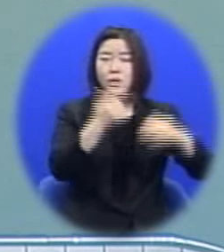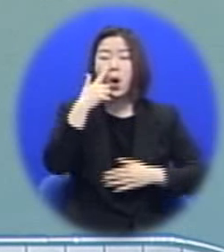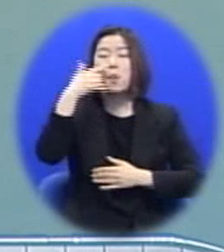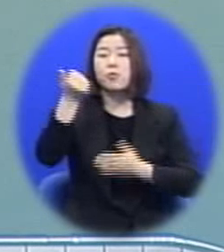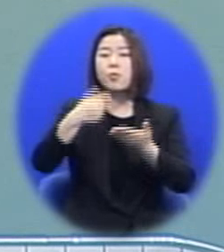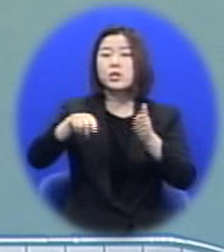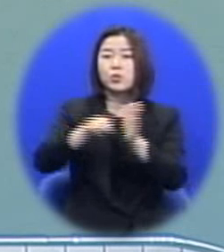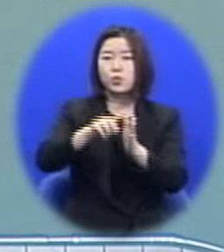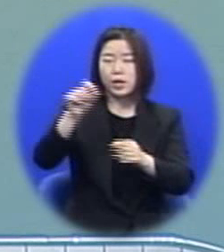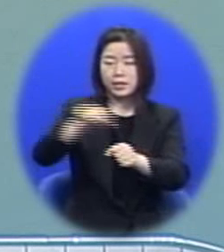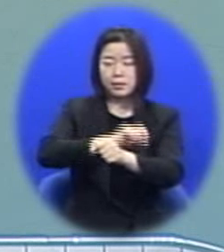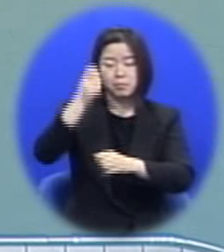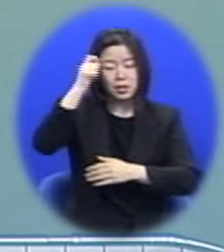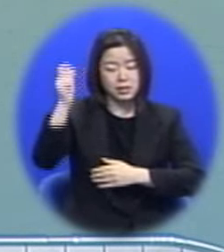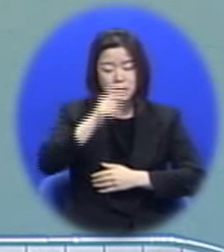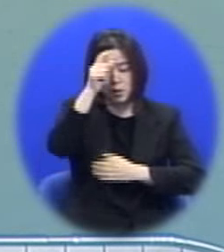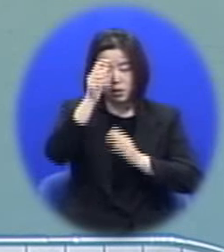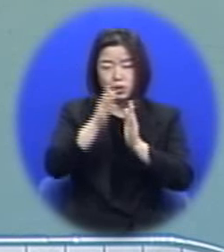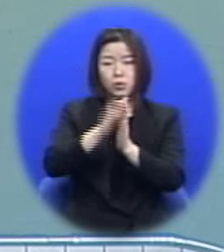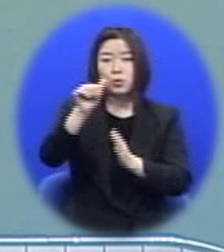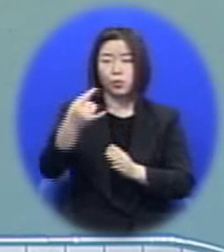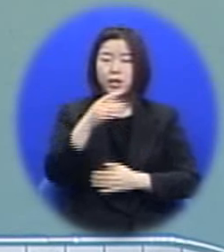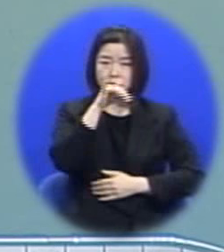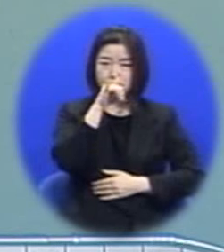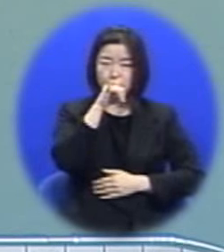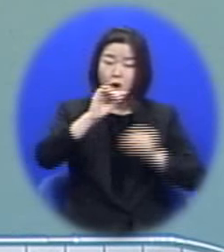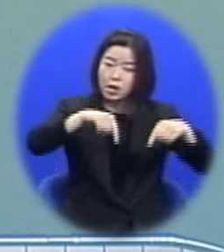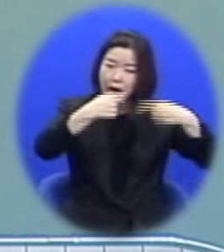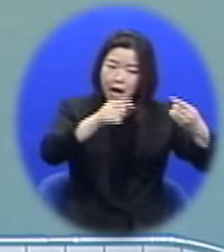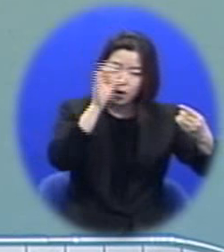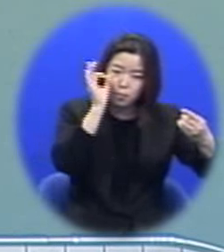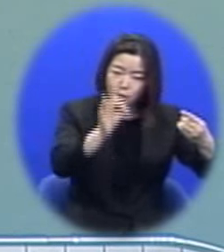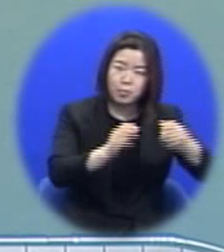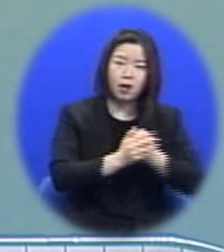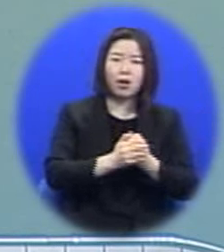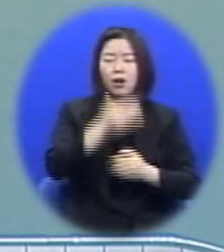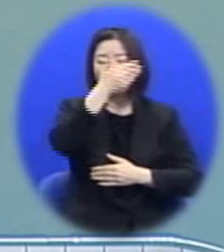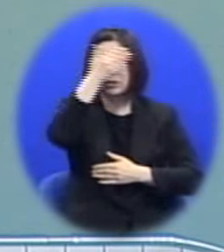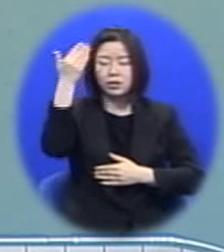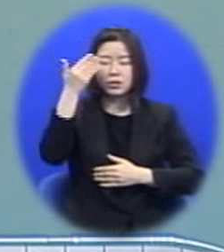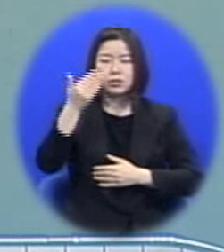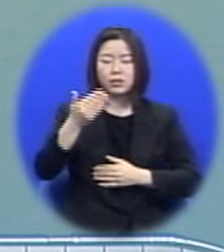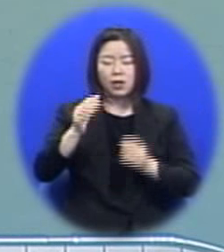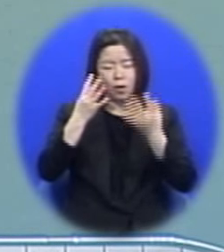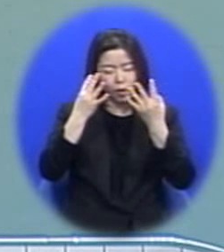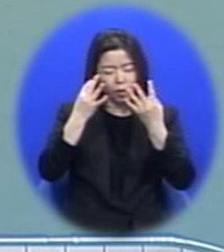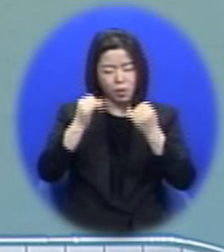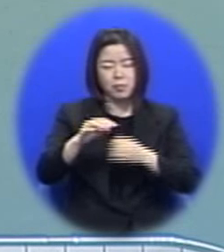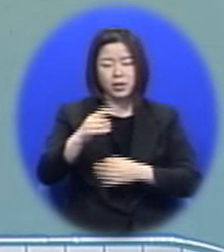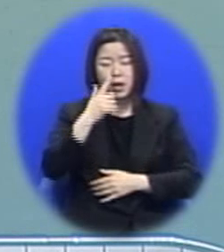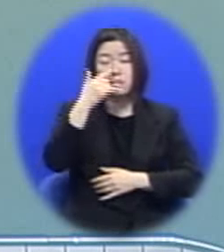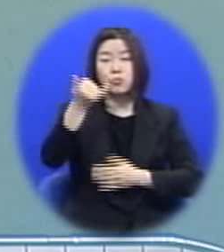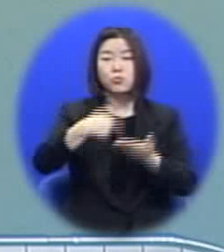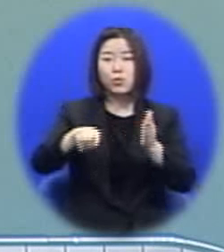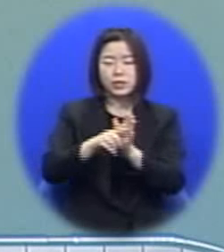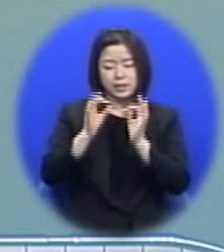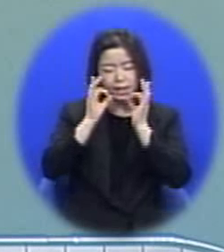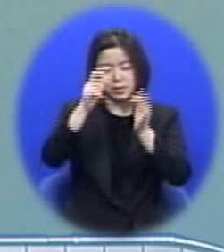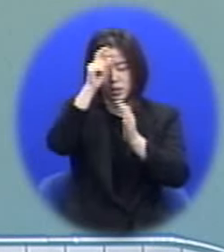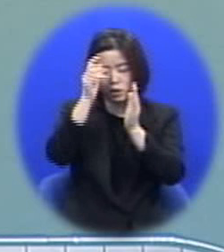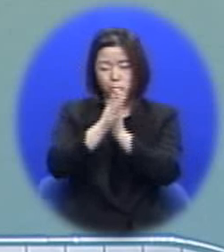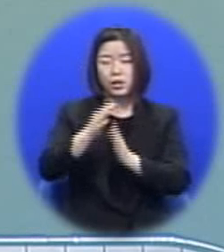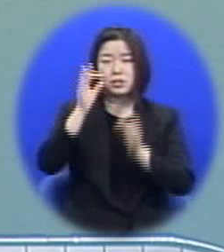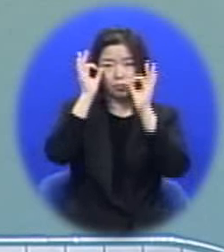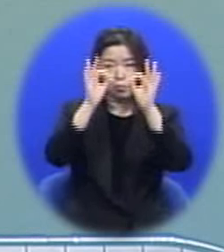그 새벽 기도에 참석해 보면 청년들이 얼마나 부모를 위해서 간절히 기도하는가를 알게 돼요. 그리고